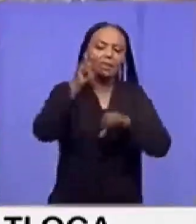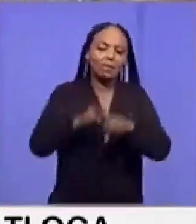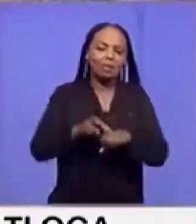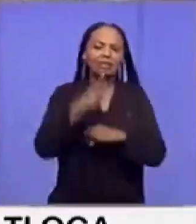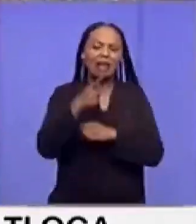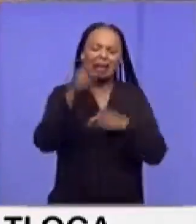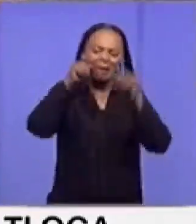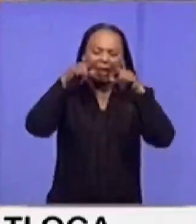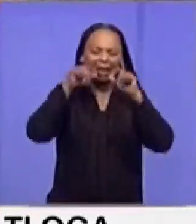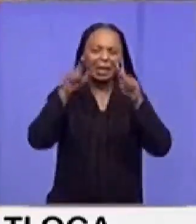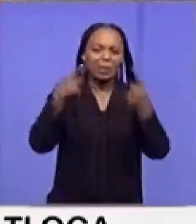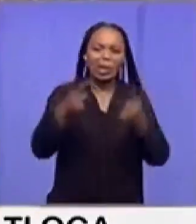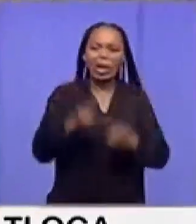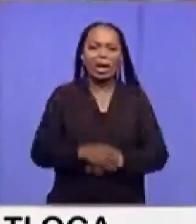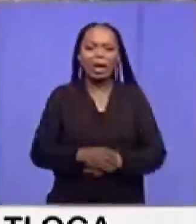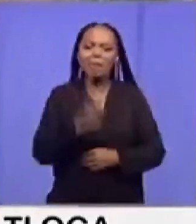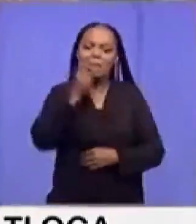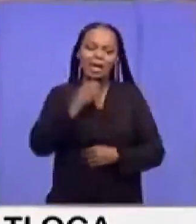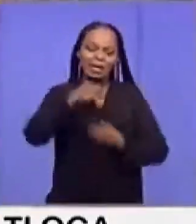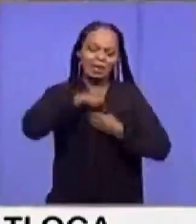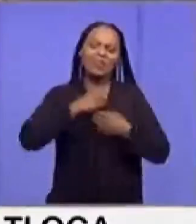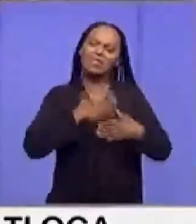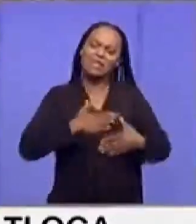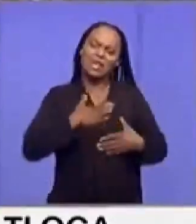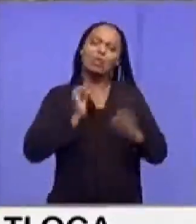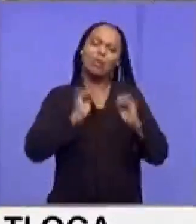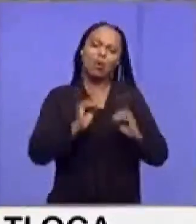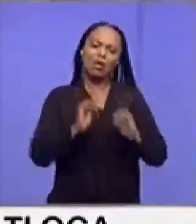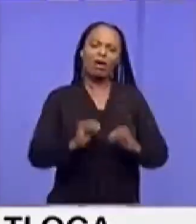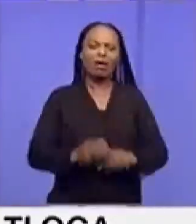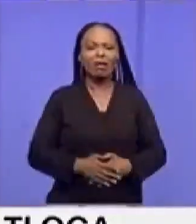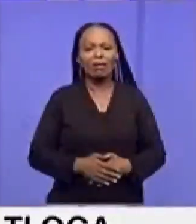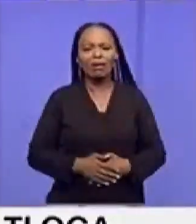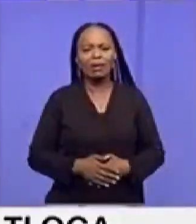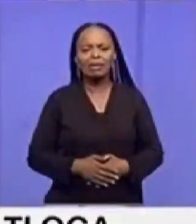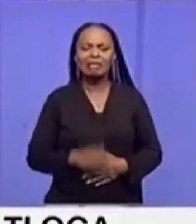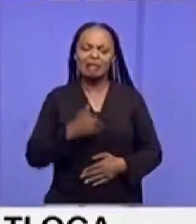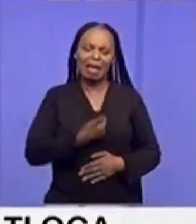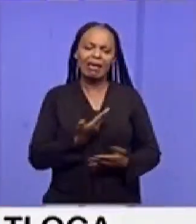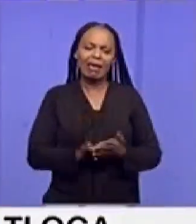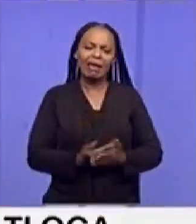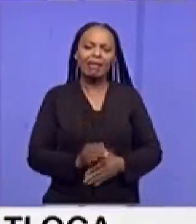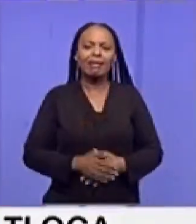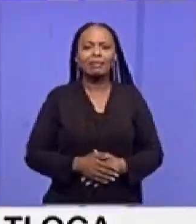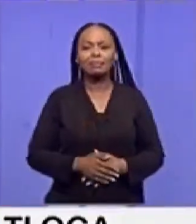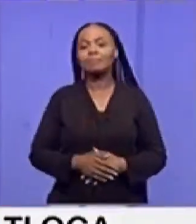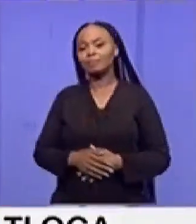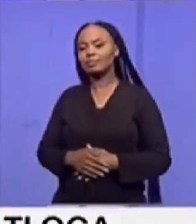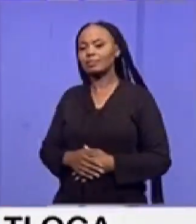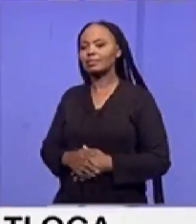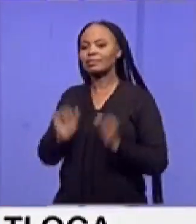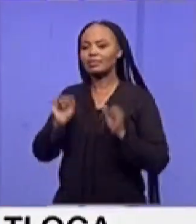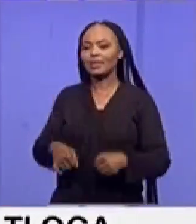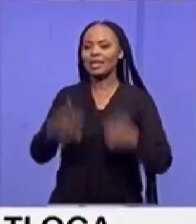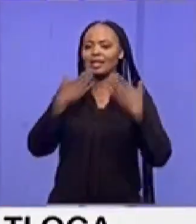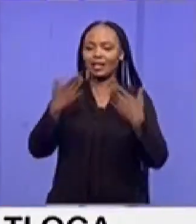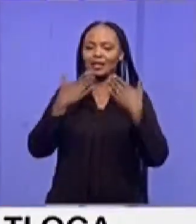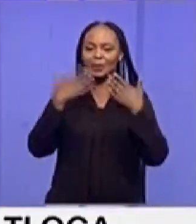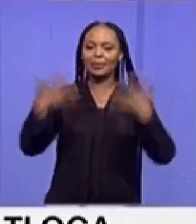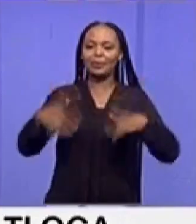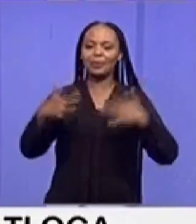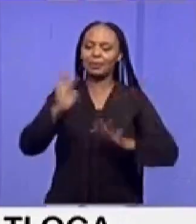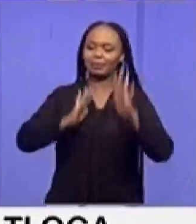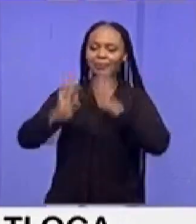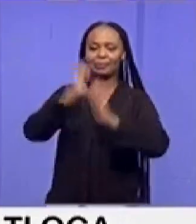nkolela teng monna ke motho o na le maikutlo ba ga Matalane ra leboga ka poledišano ya rena le lena ge le kgonne go